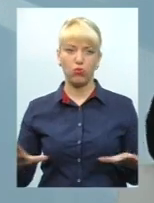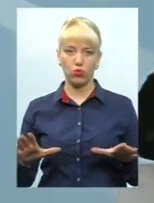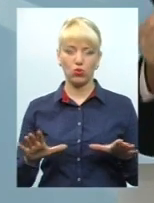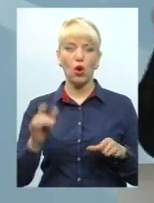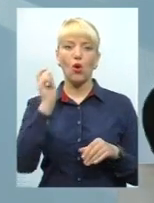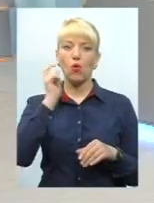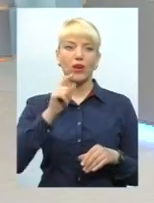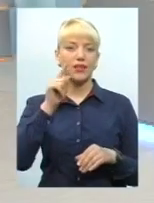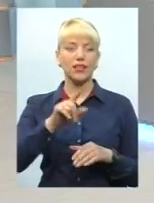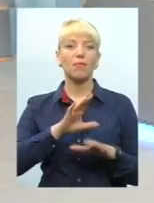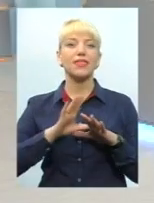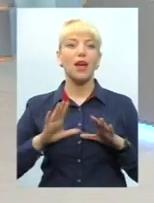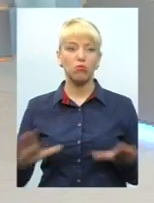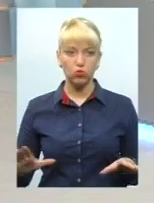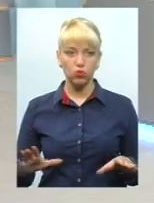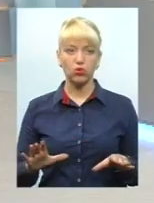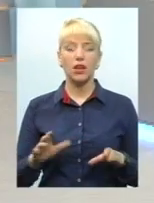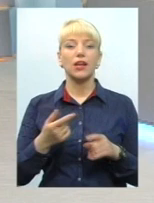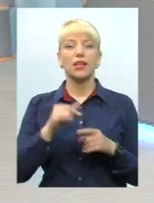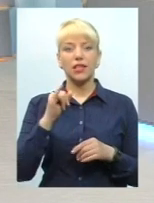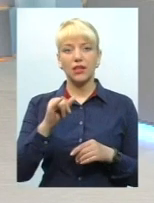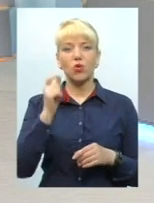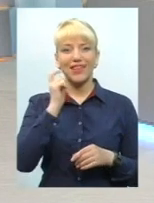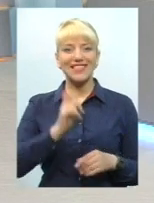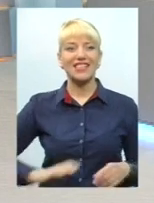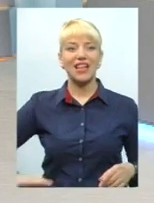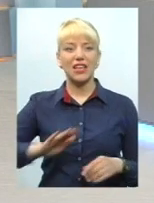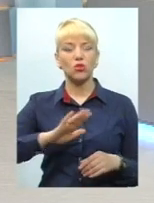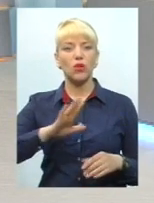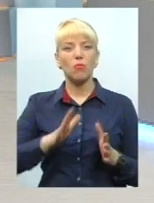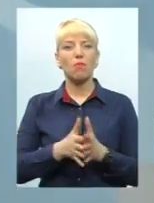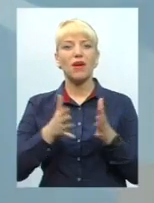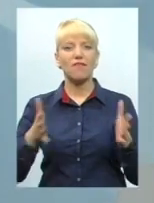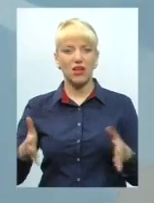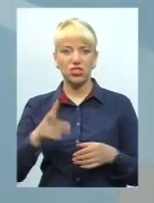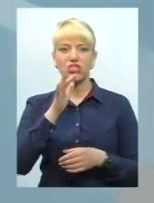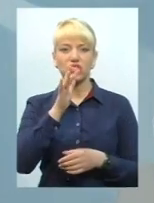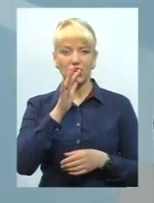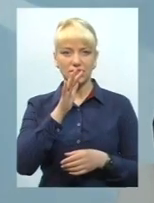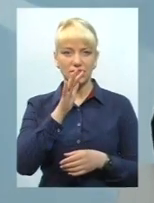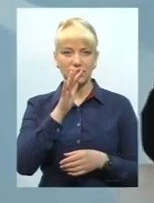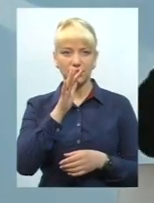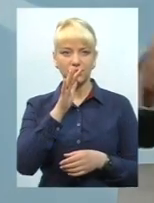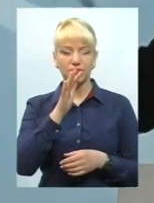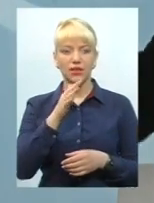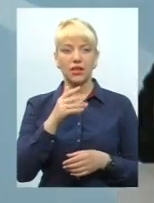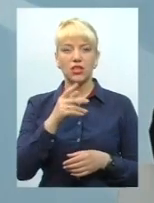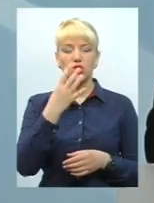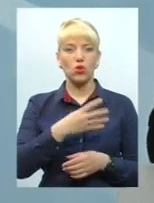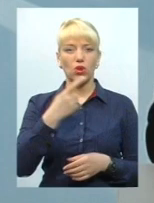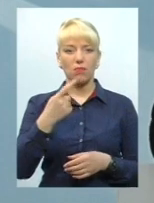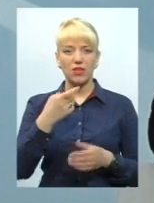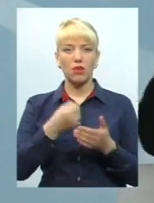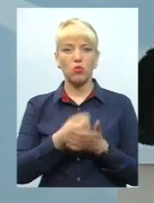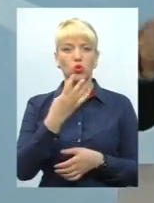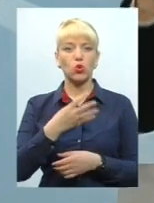України. От. Українська територія була переважно час, значить, в 41 по